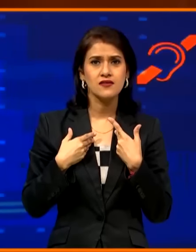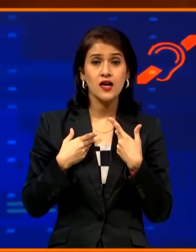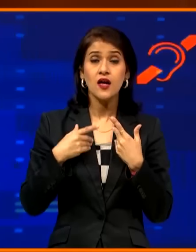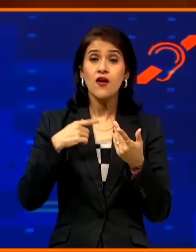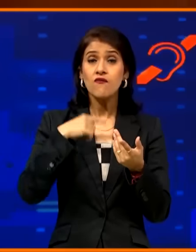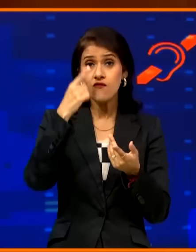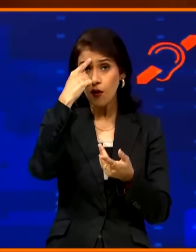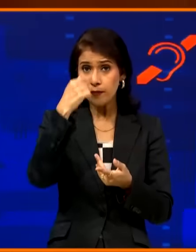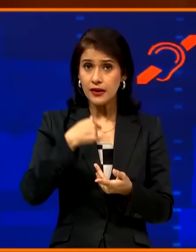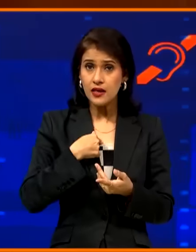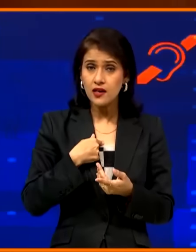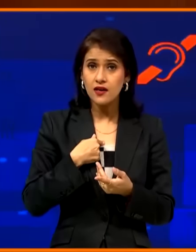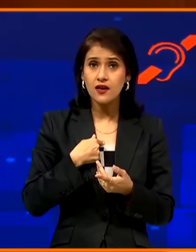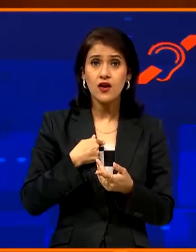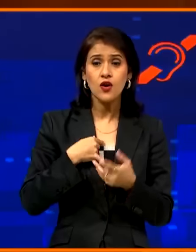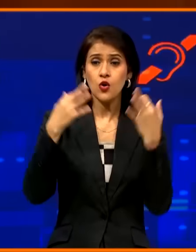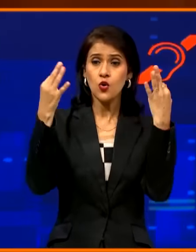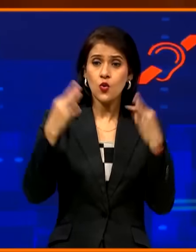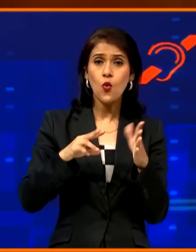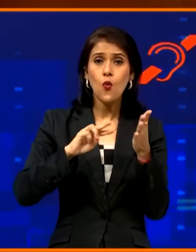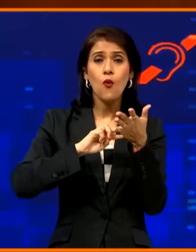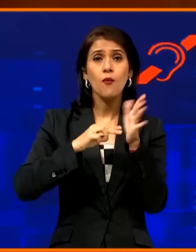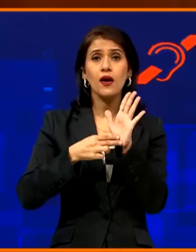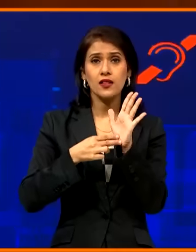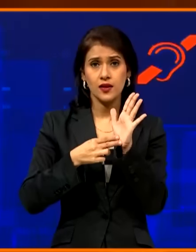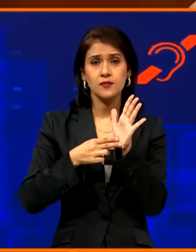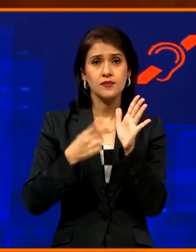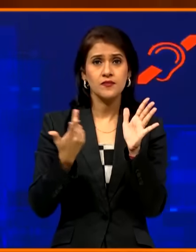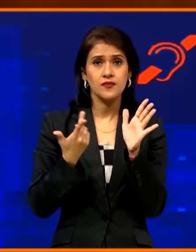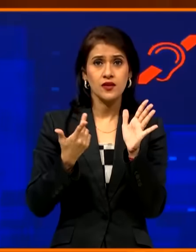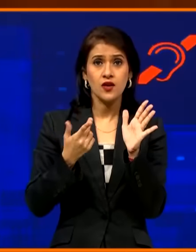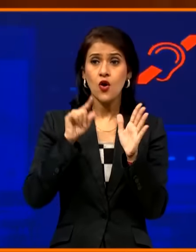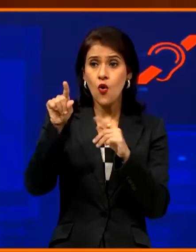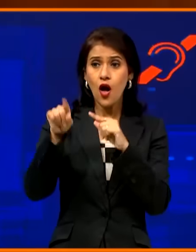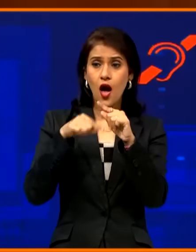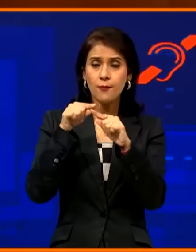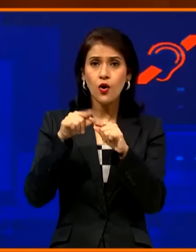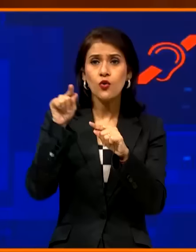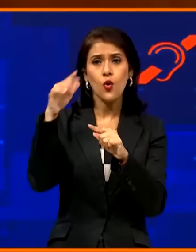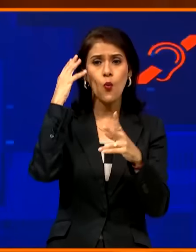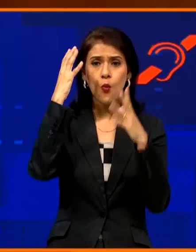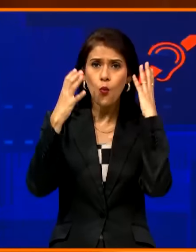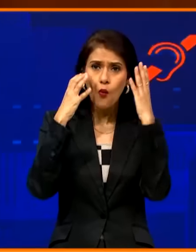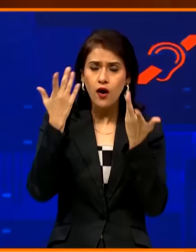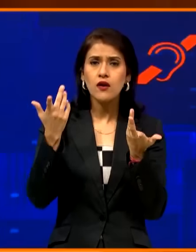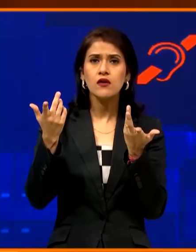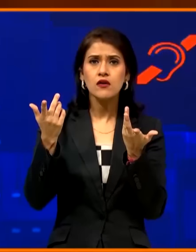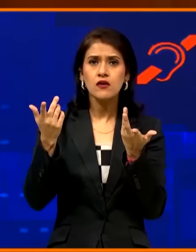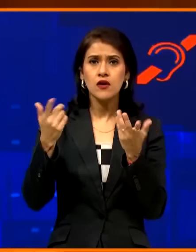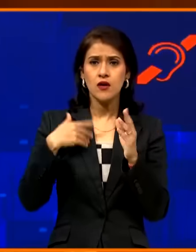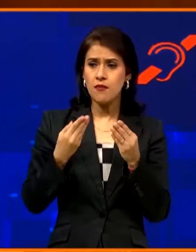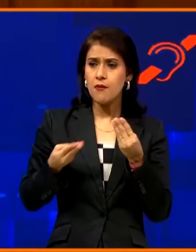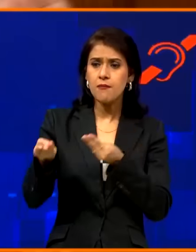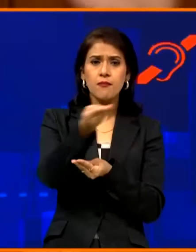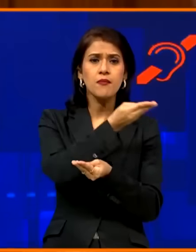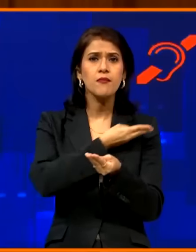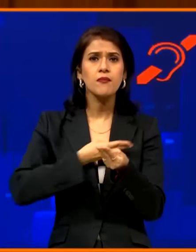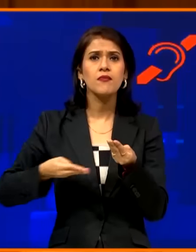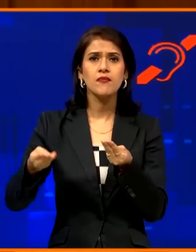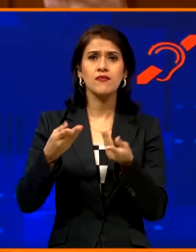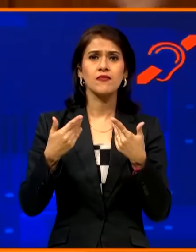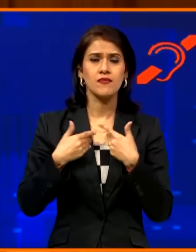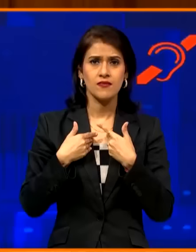है कि हम आपके बारे में आपकी चिंताओं के बारे में आपसे मुराद हमारा पड़ोस है हमारा